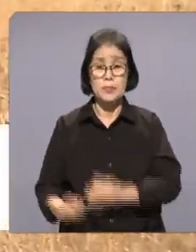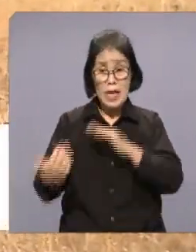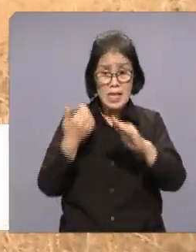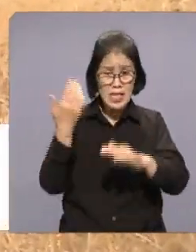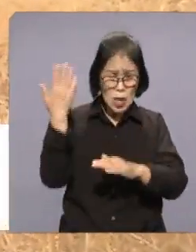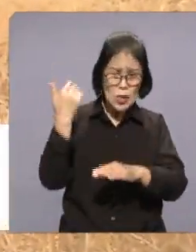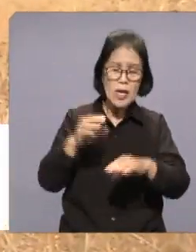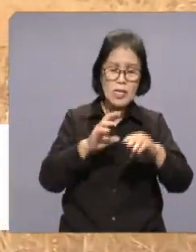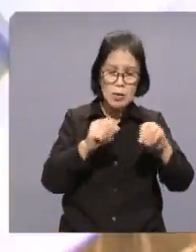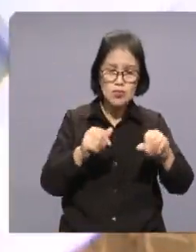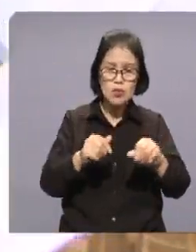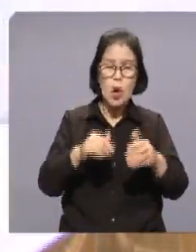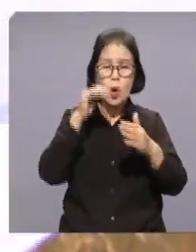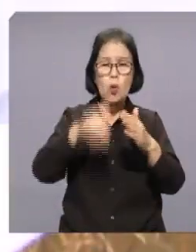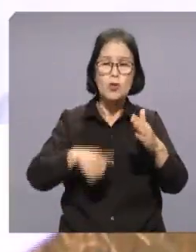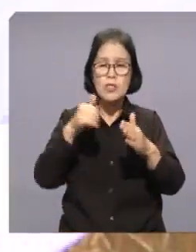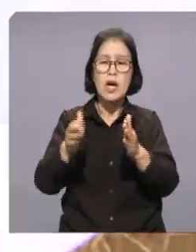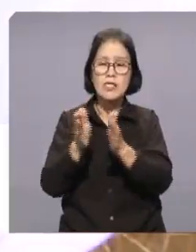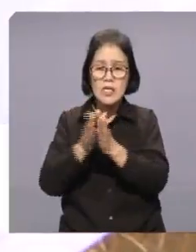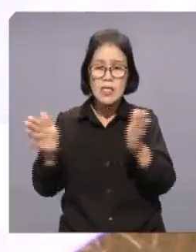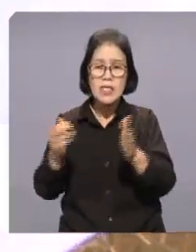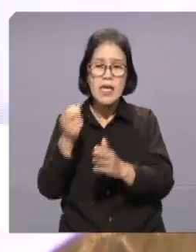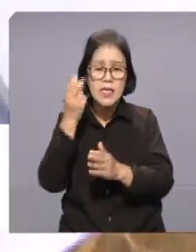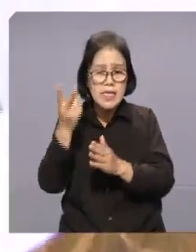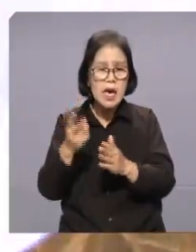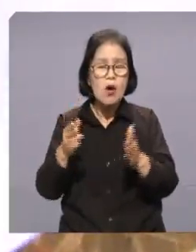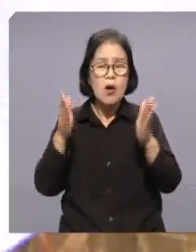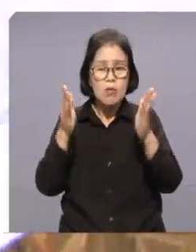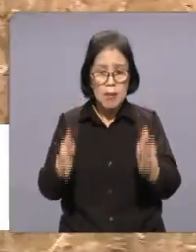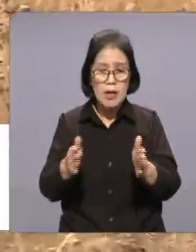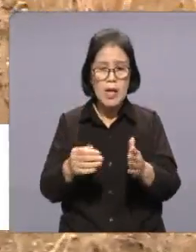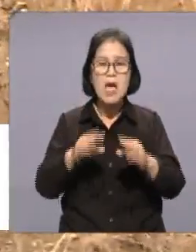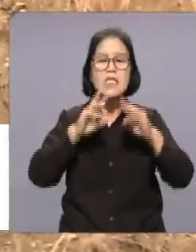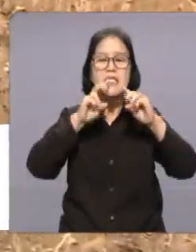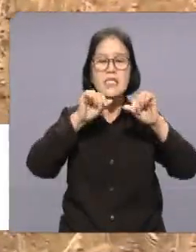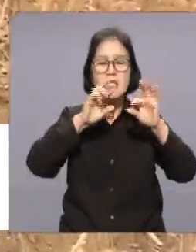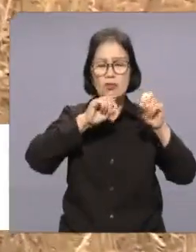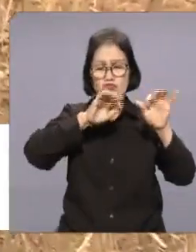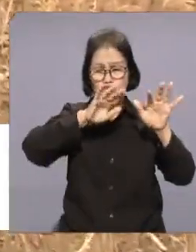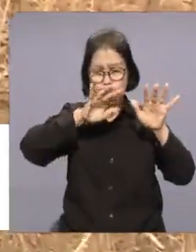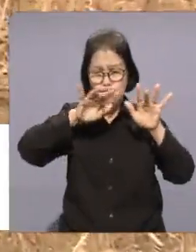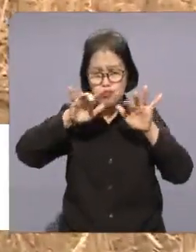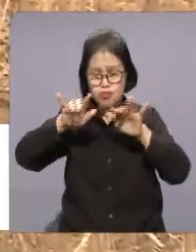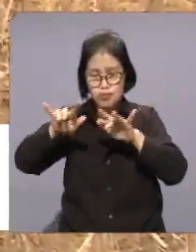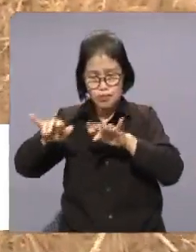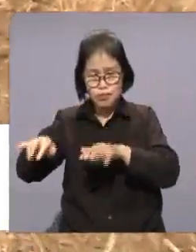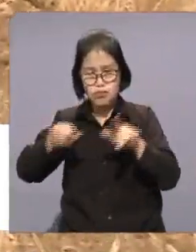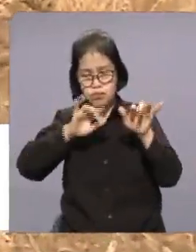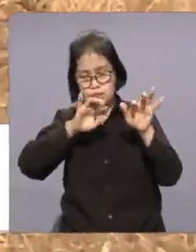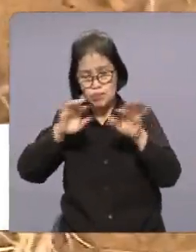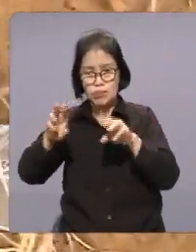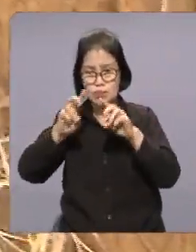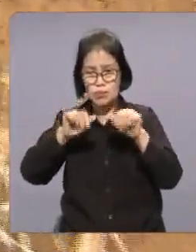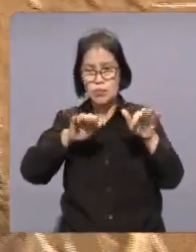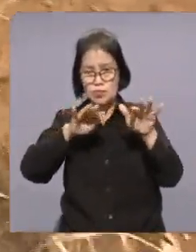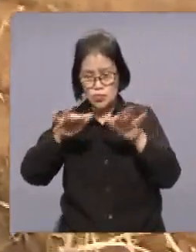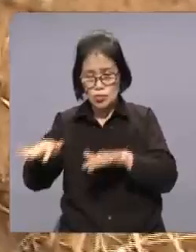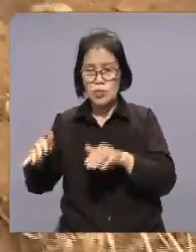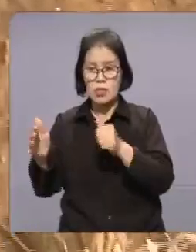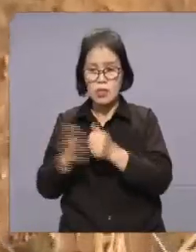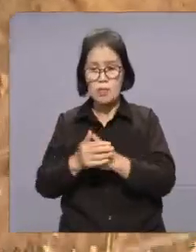예정된 부지에선 공사가 시작된 지 2개월 만에 흙이 한쪽으로 쓸려 내려가는 토사 유실이